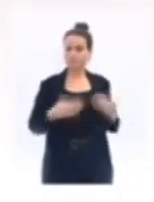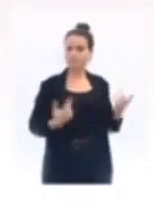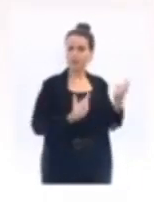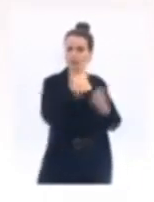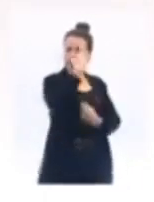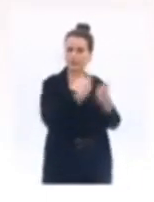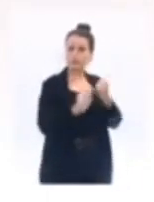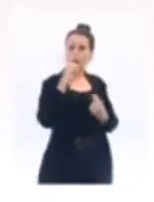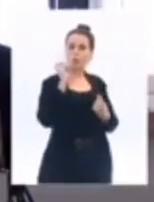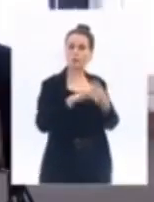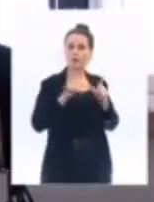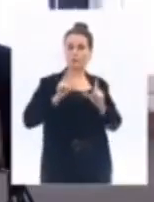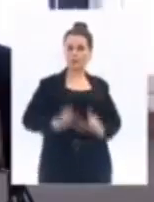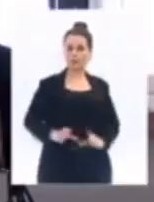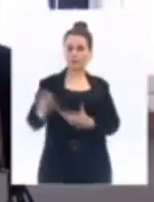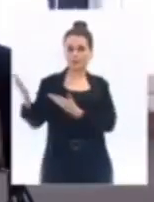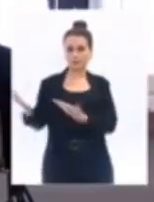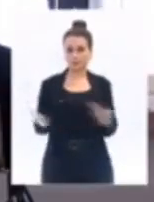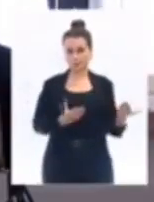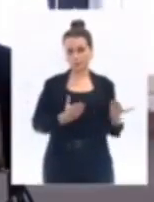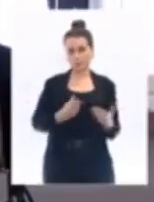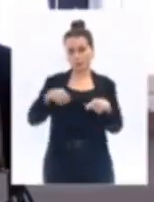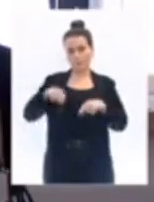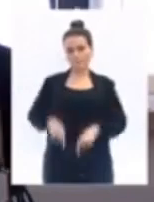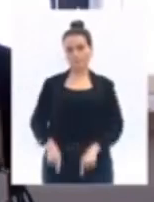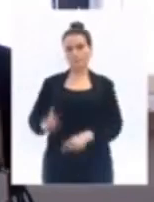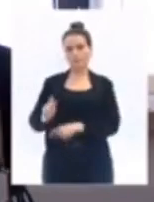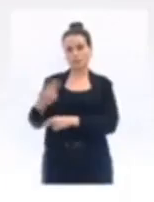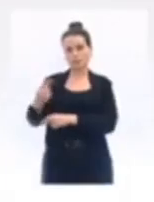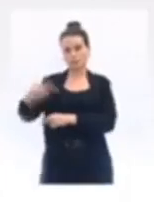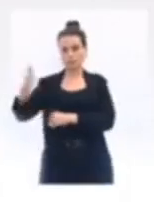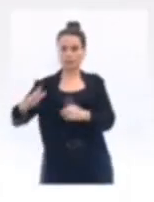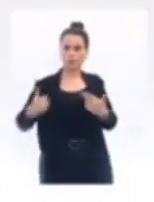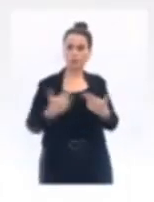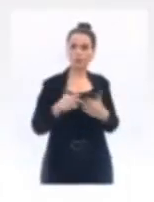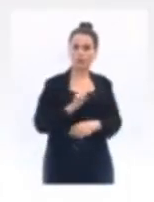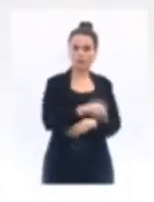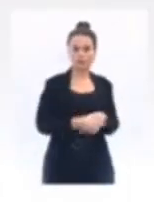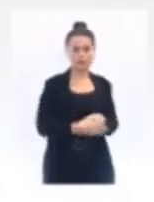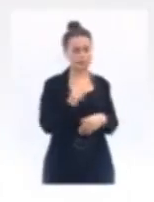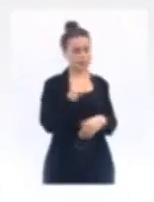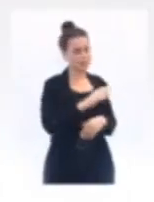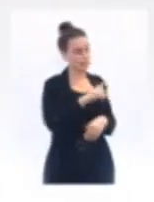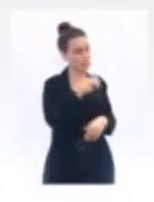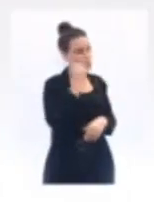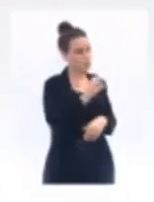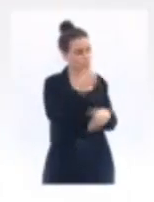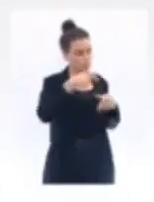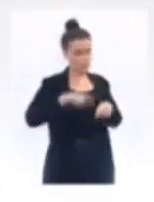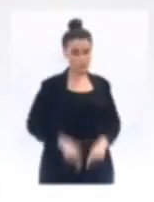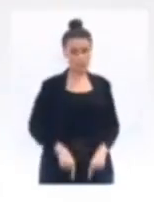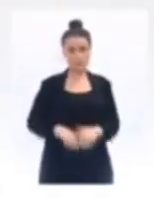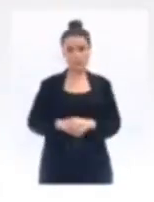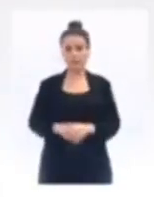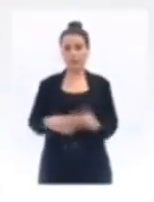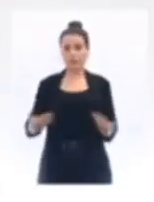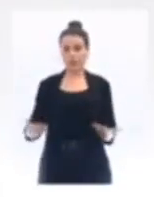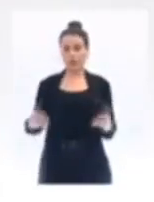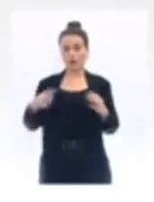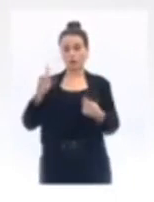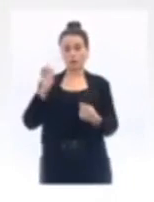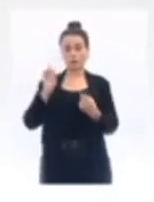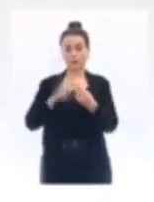avons aussi modernisé l'application du CNED, qui s'appelle Ma classe à la maison. Et donc, nous avons toute une série de ressources. Demain, d'ailleurs, en ligne, sur le site qui s'appelle